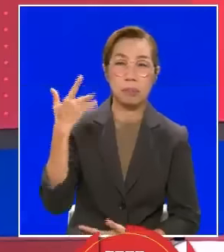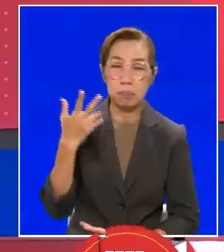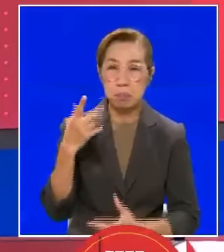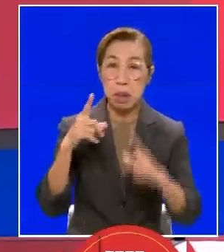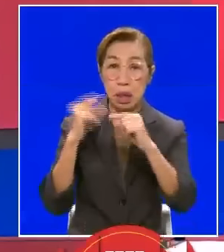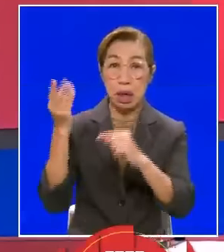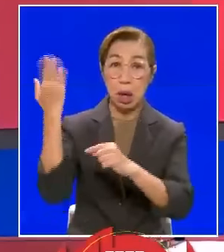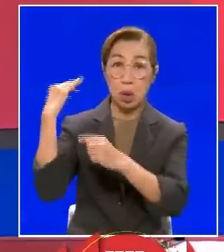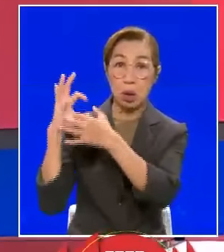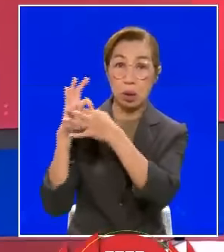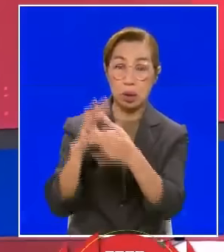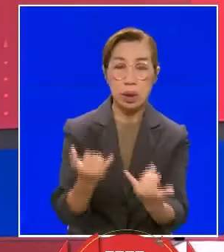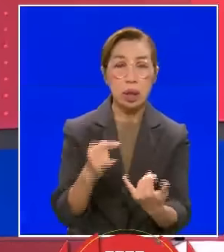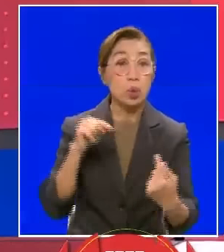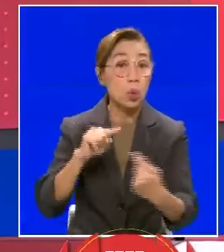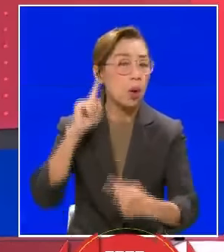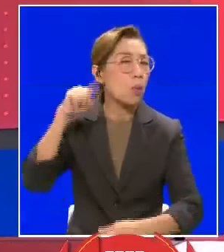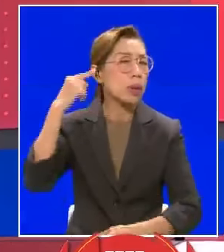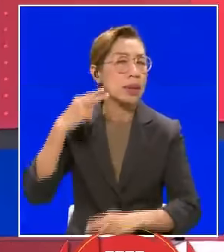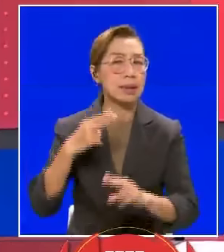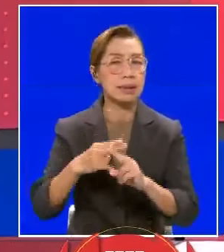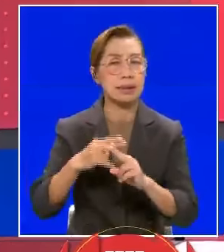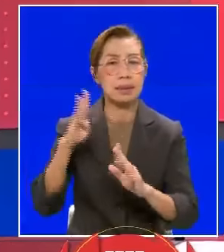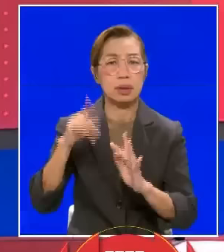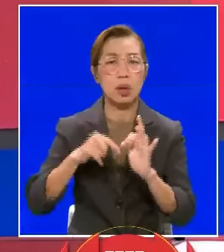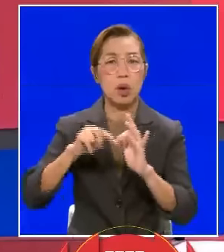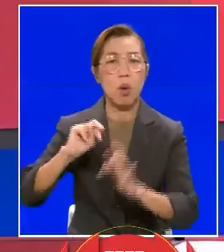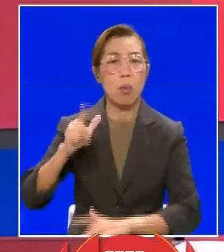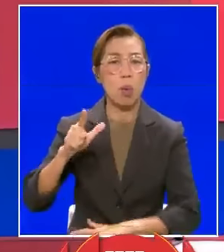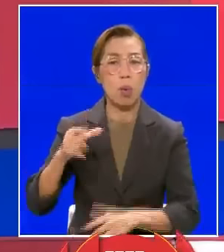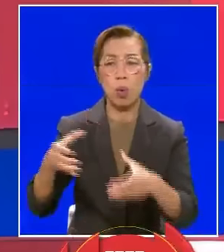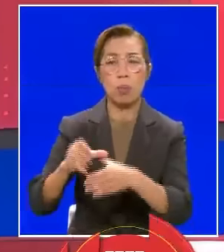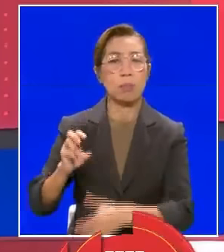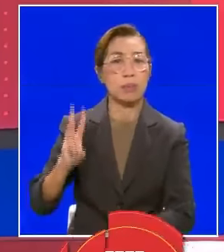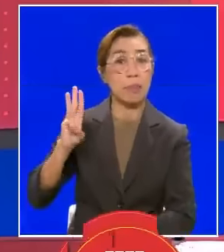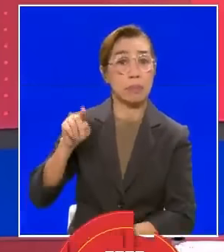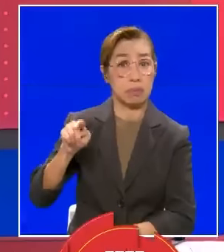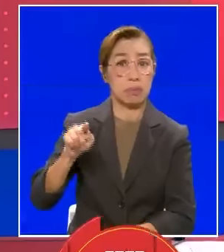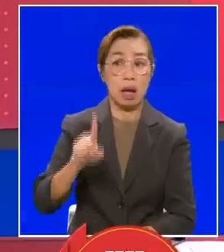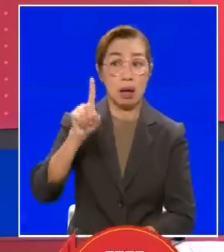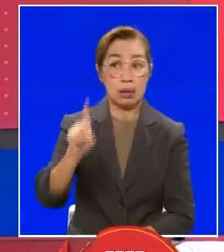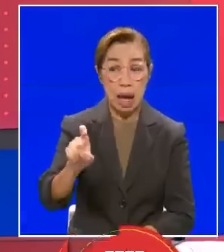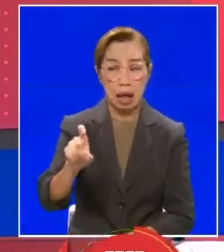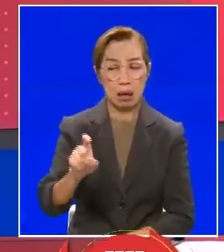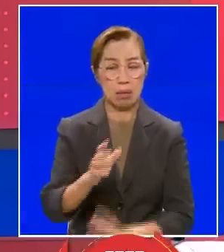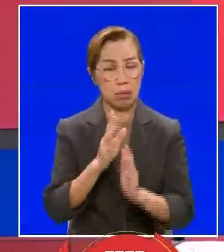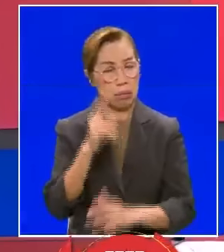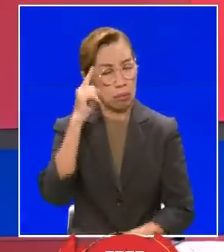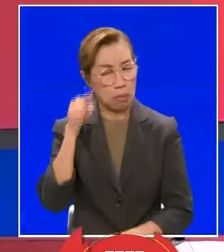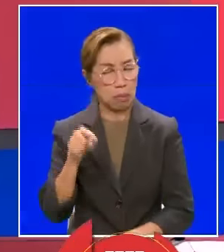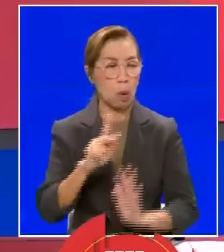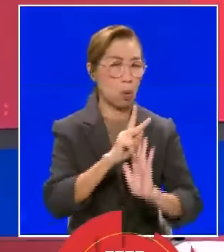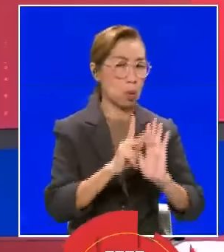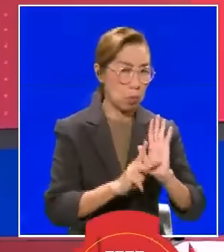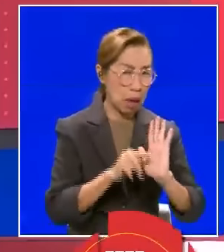ามต่อเนื่องนะครับกรณีของบุ้งทะลุวังนะฮะพอเสียชีวิตหลายท่านก็ออกมาบอกว่าเอ๊ะมันควรต้องมีการปรับแก้กฎหมายก